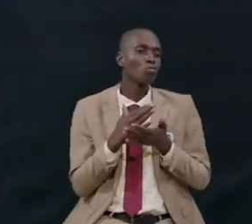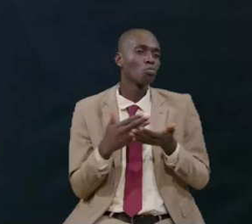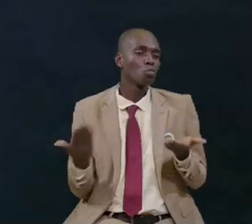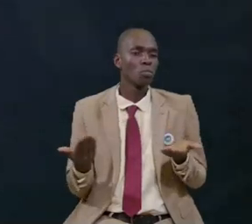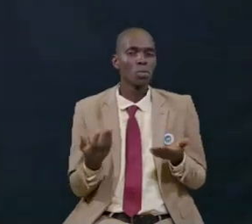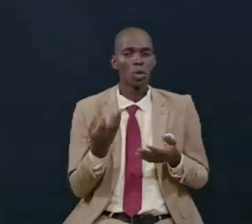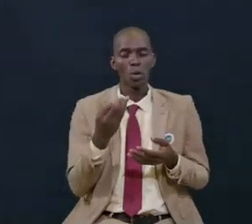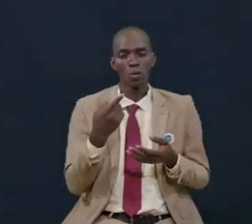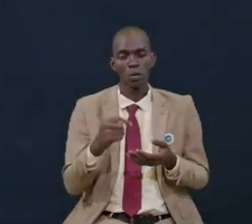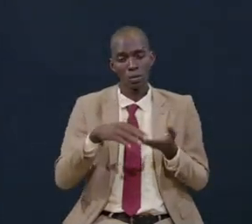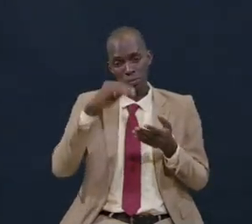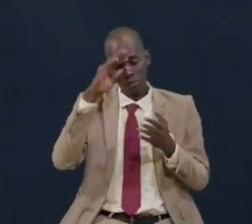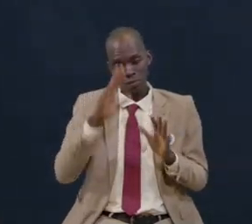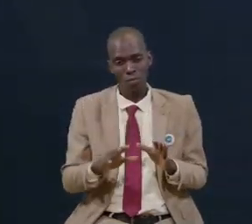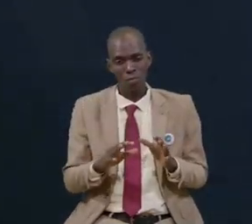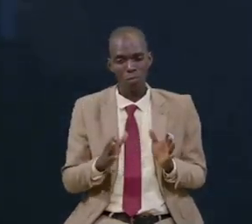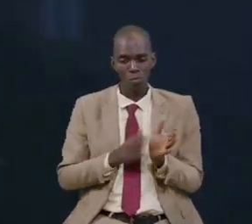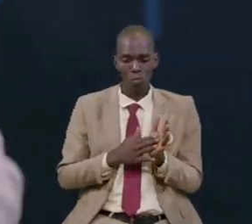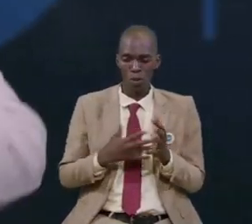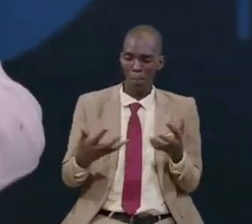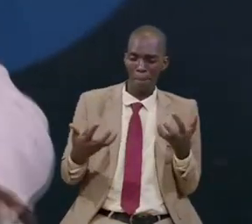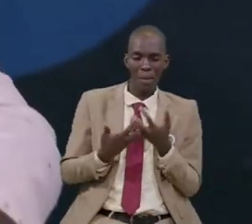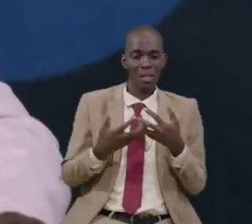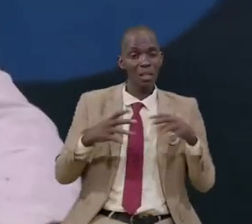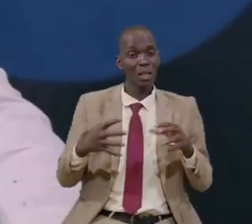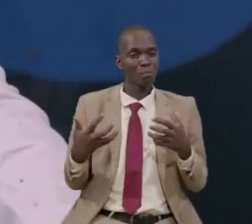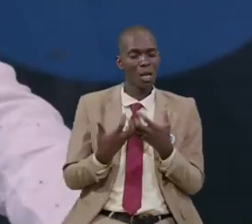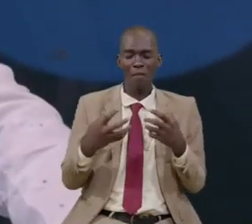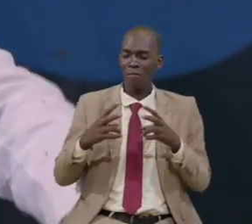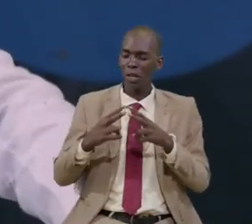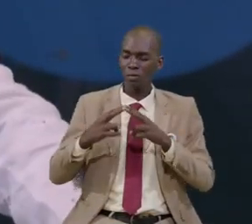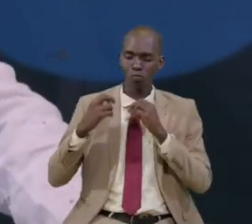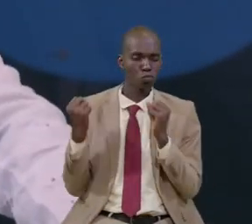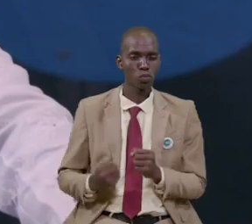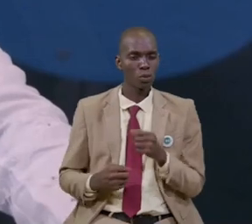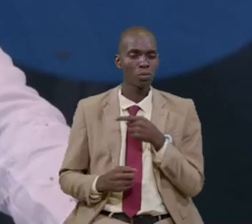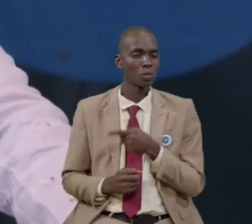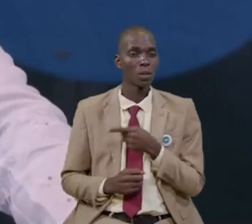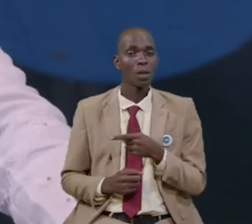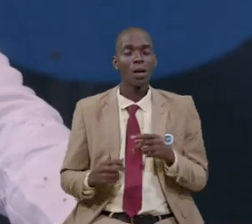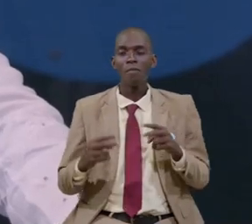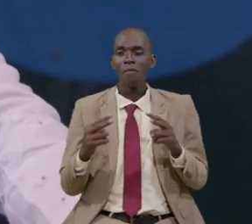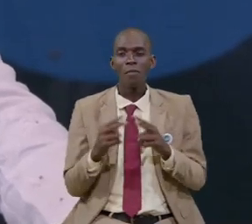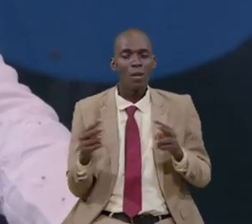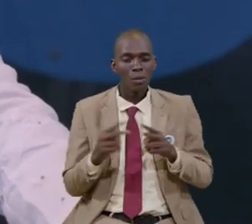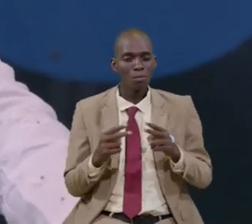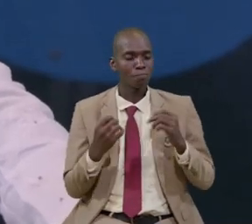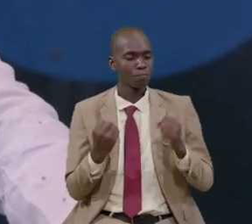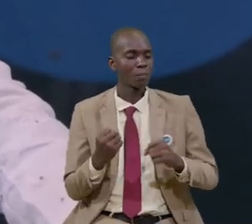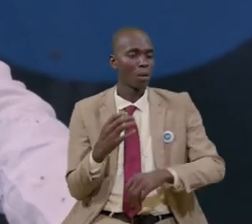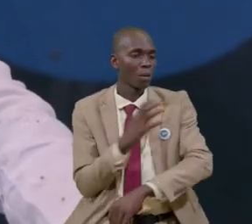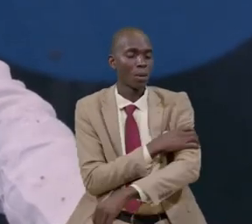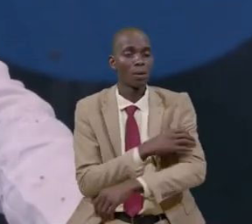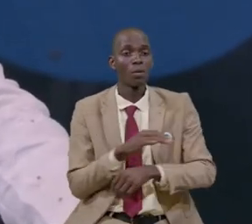Il y avait quelques camarades de classe très forts, très puissants,